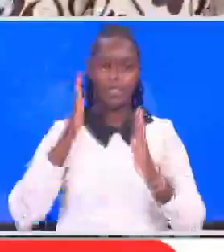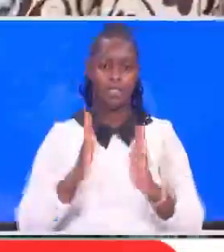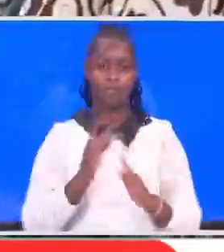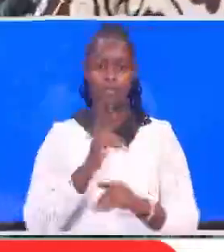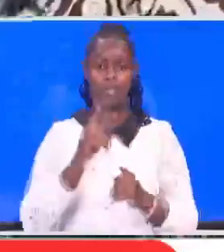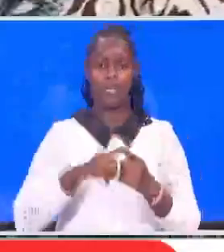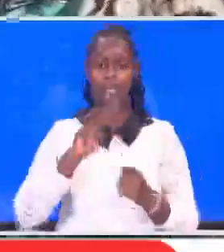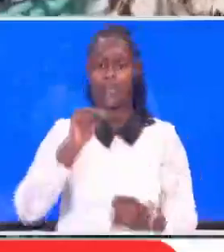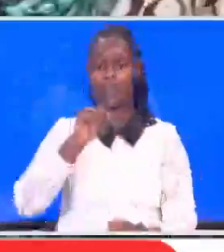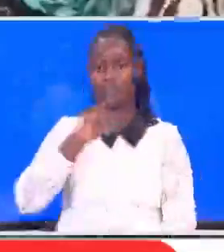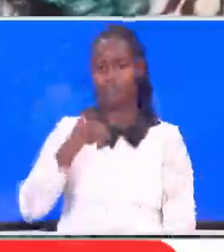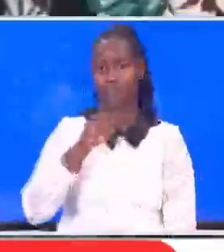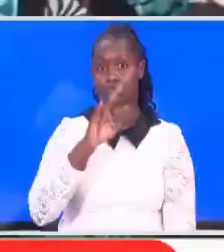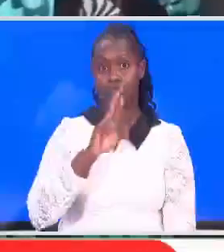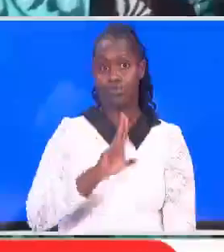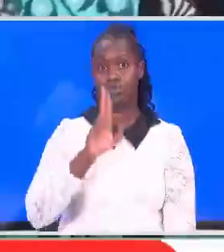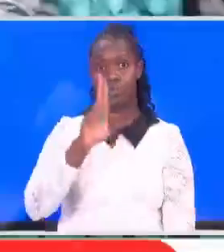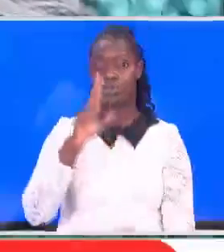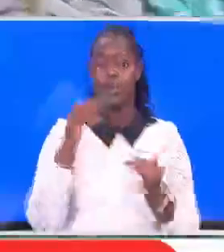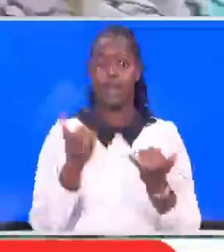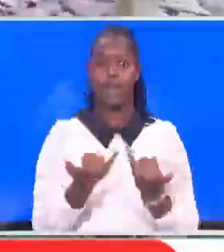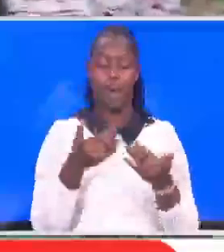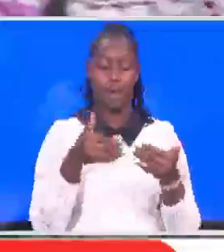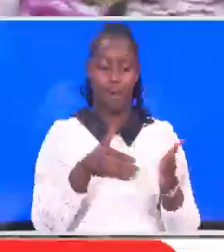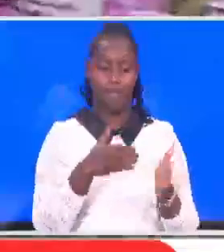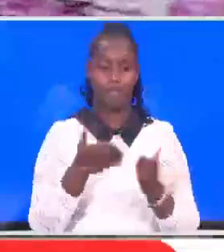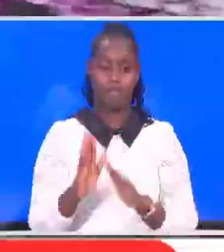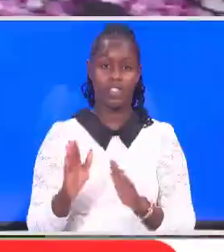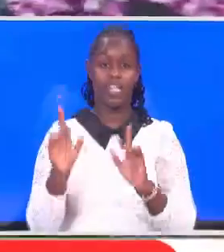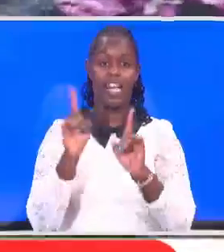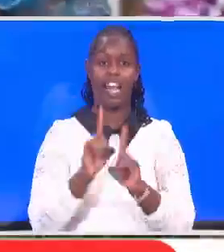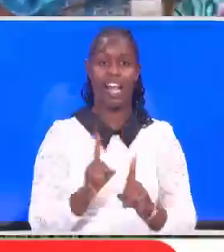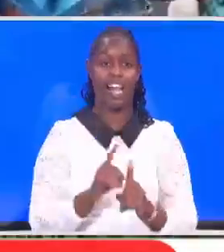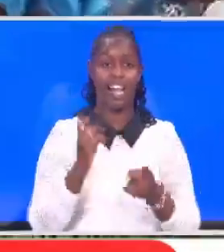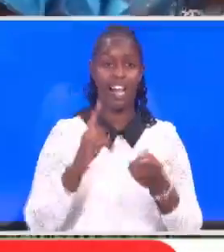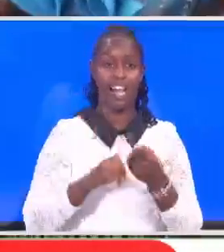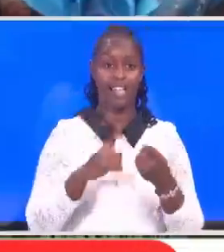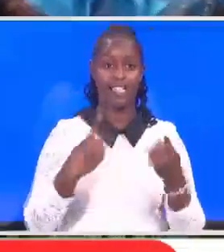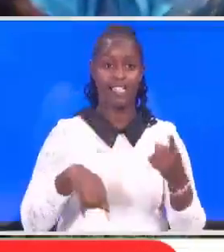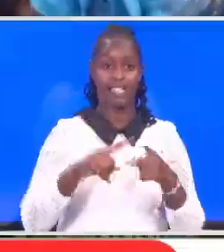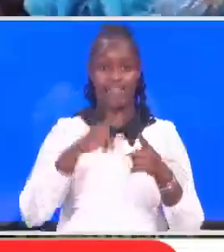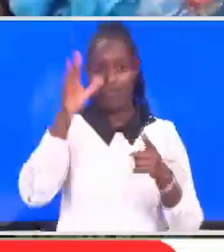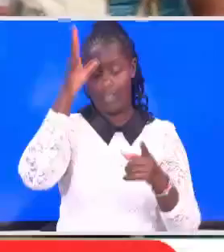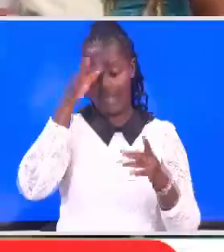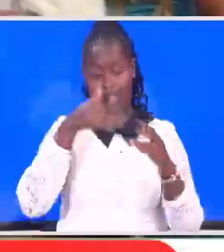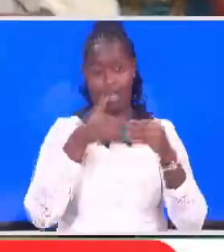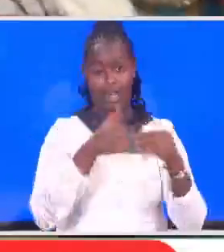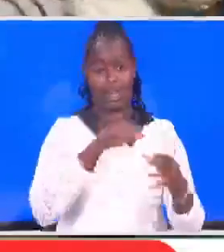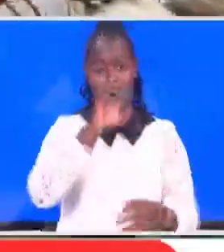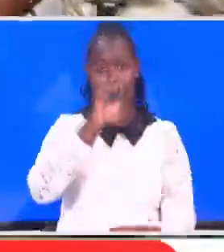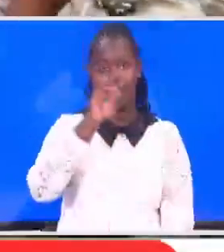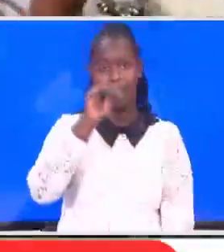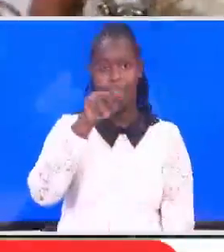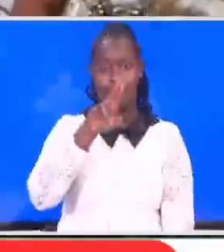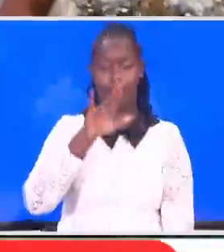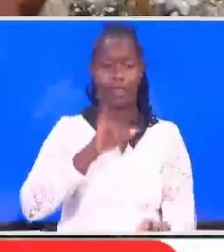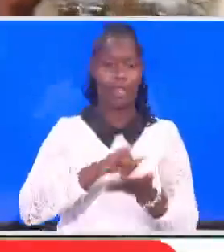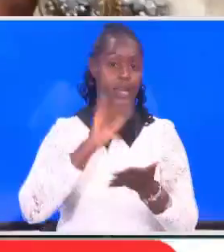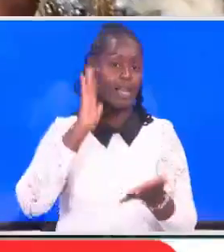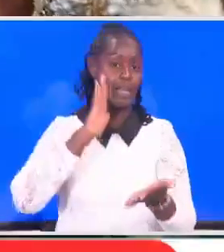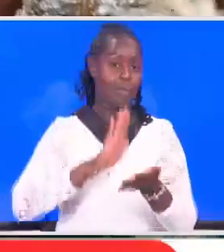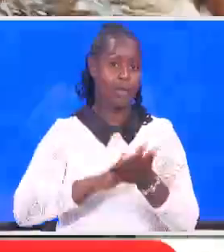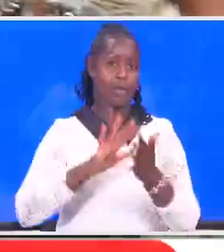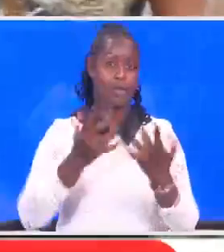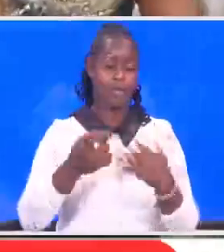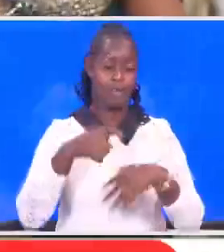Njiru Kadhangu aliyechukua nafasi ya baba mkwe aliongoza ujumbe wa wazee wa Embu, ambao wana matumaini kuwa utamaduni wa